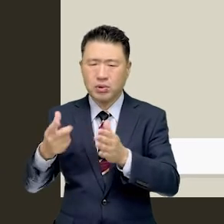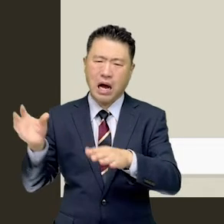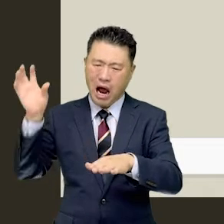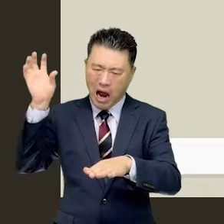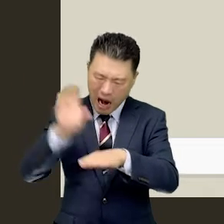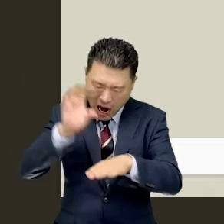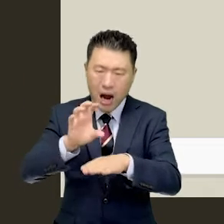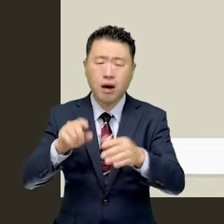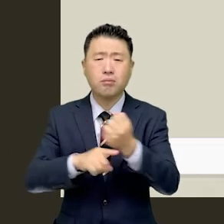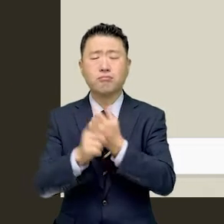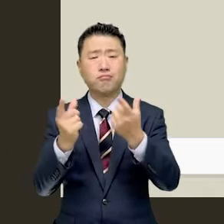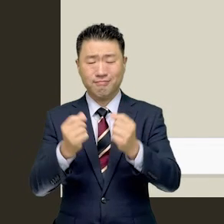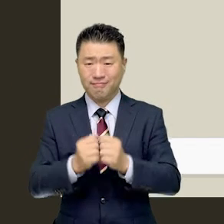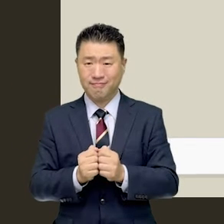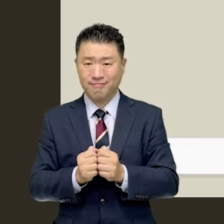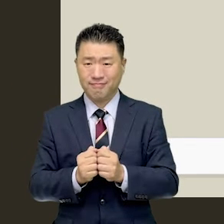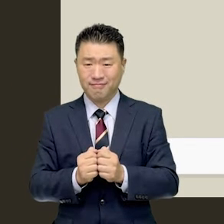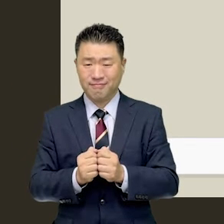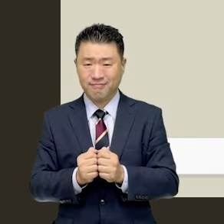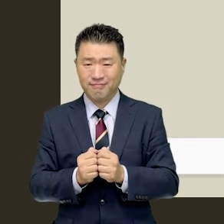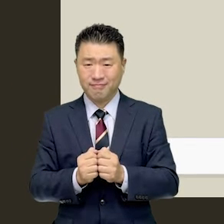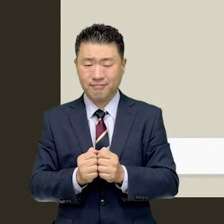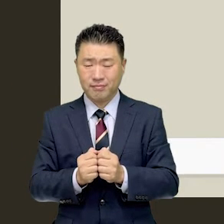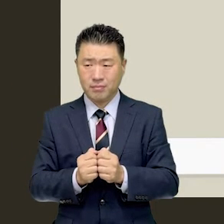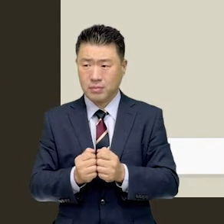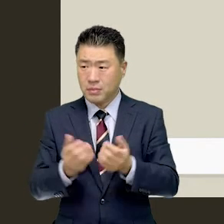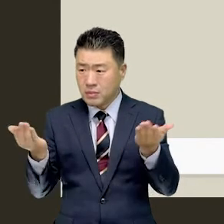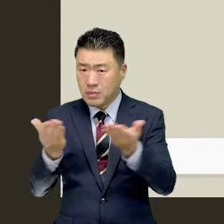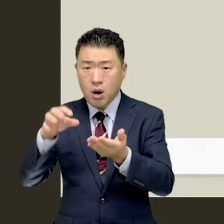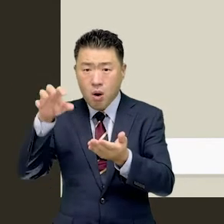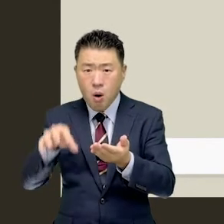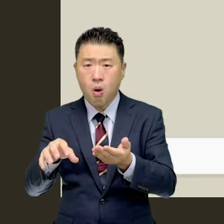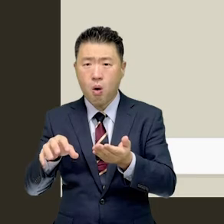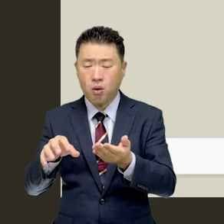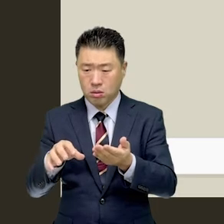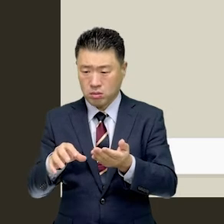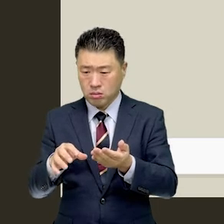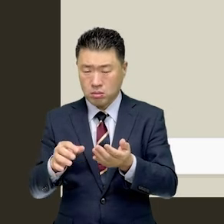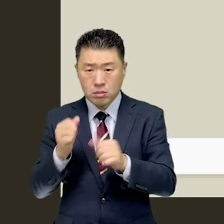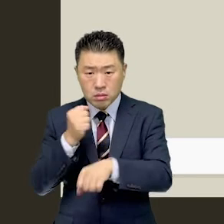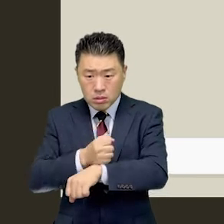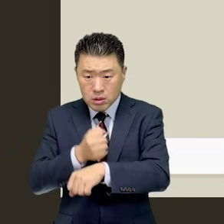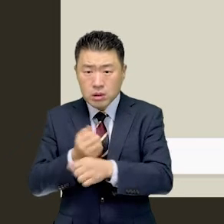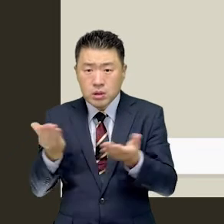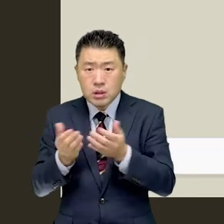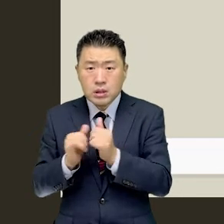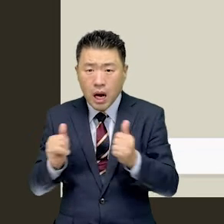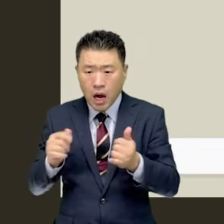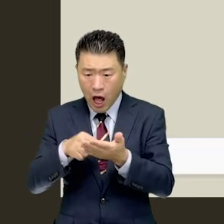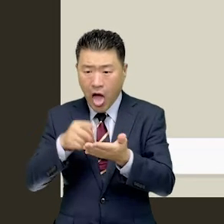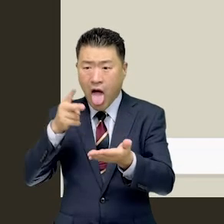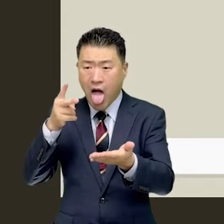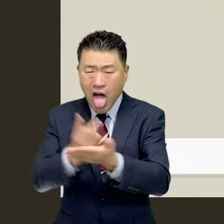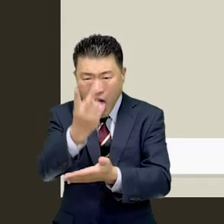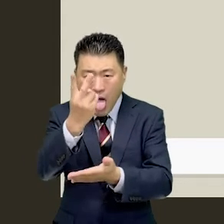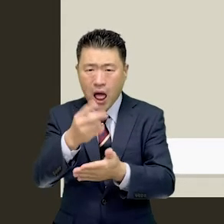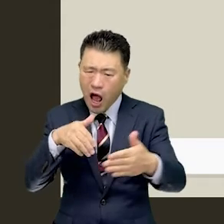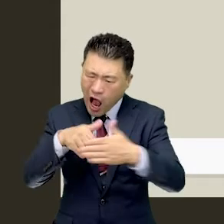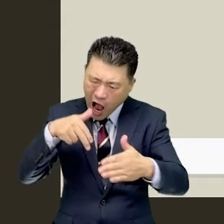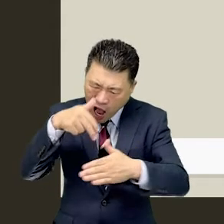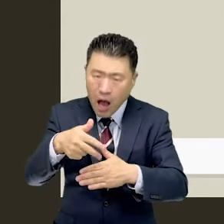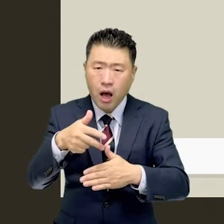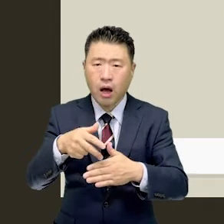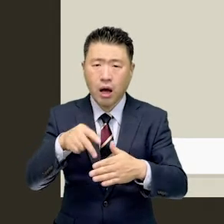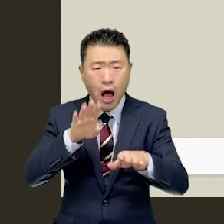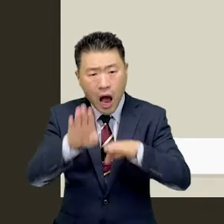상태가 되는 것을 말하는데요. 산업 현장에서는 작업자 또는 근로자가 미끄러짐, 걸림, 헛디딤